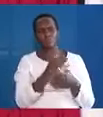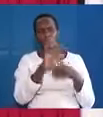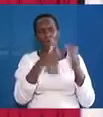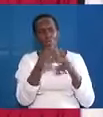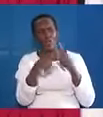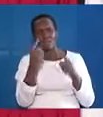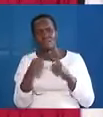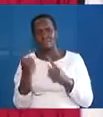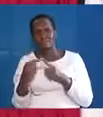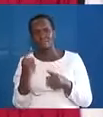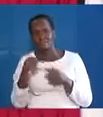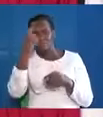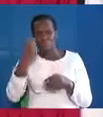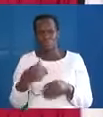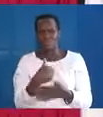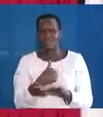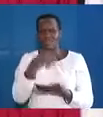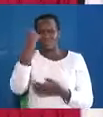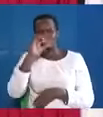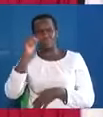yetu sisi, kwa sababu ya siasa.